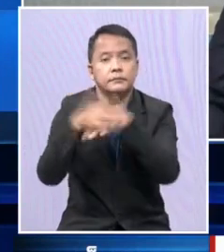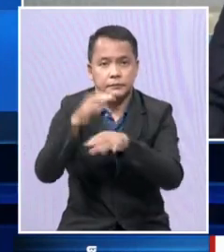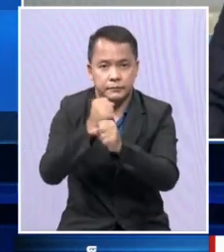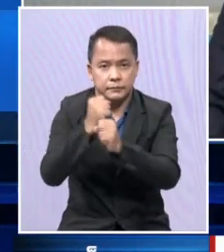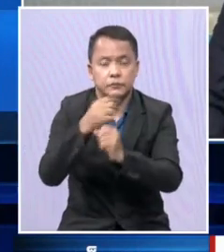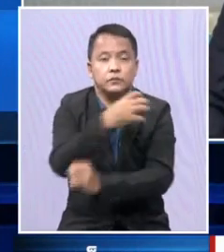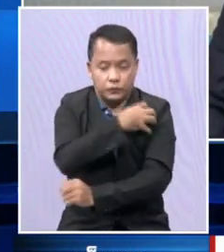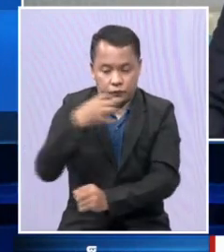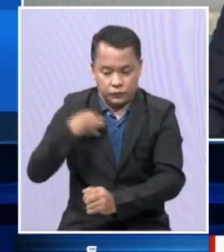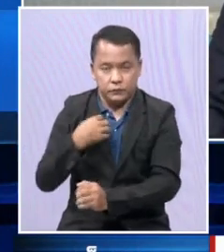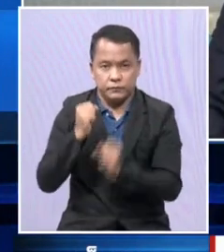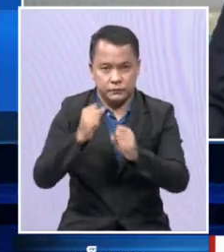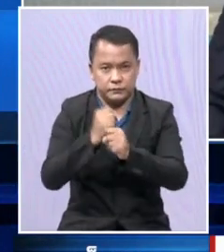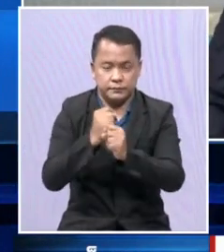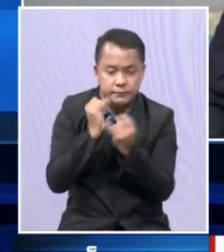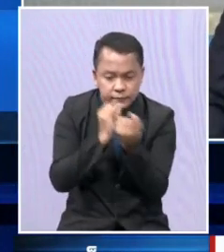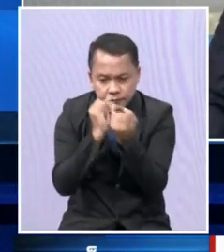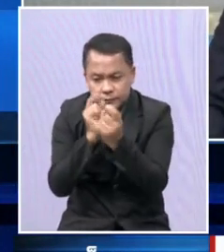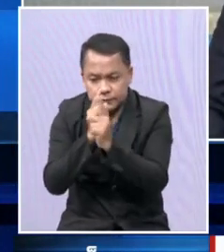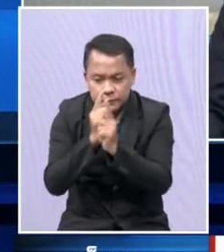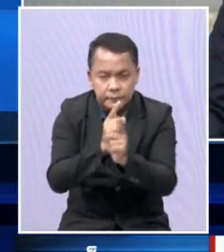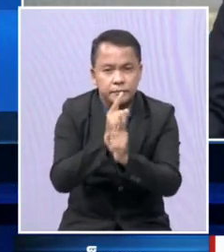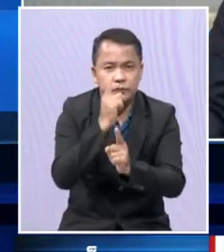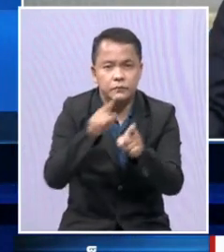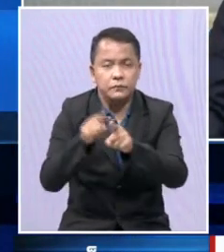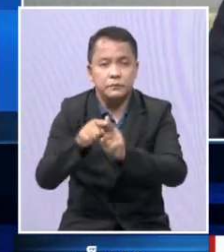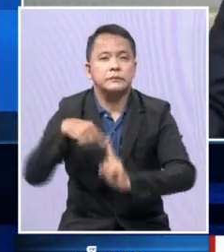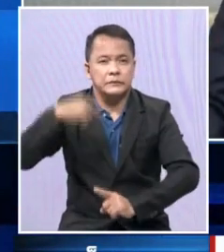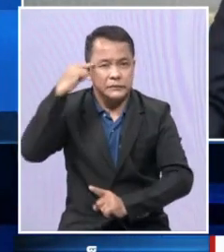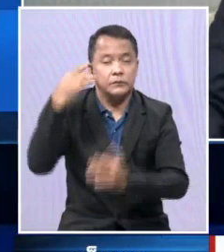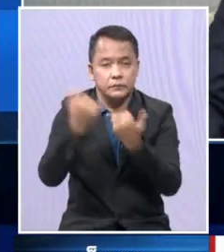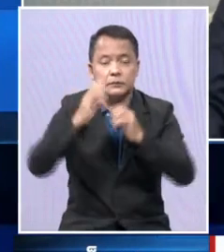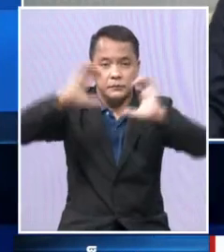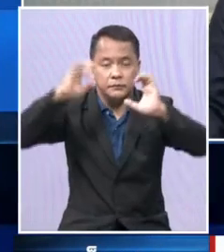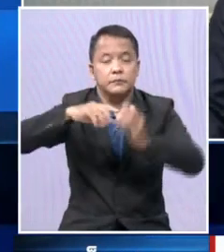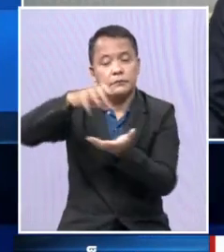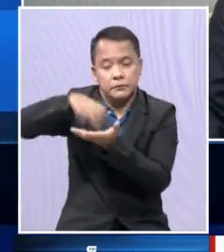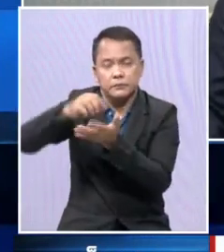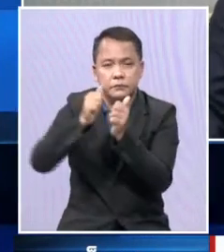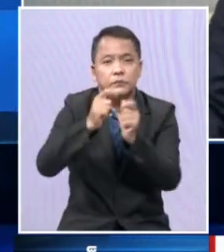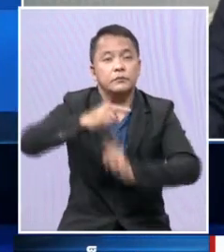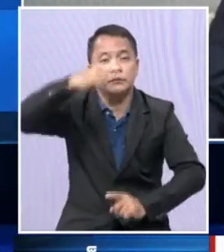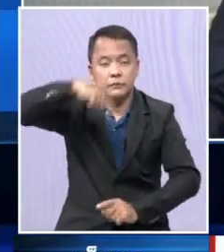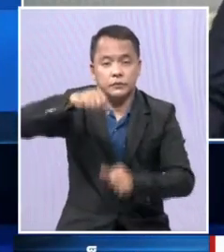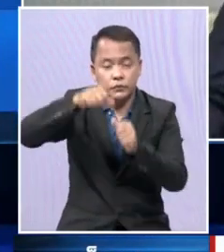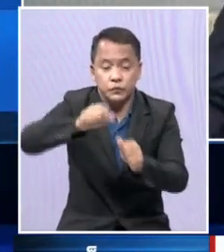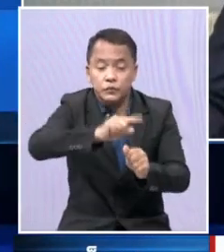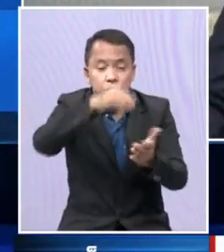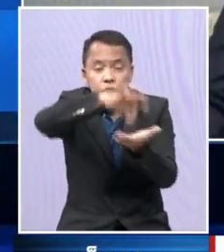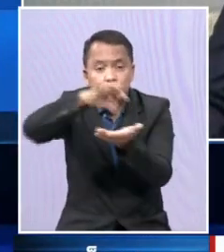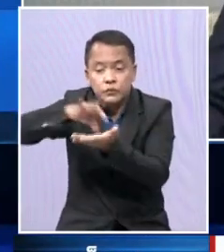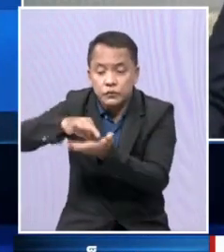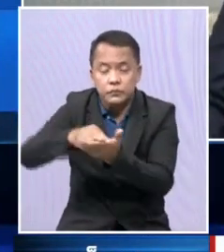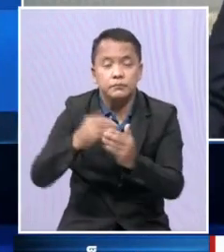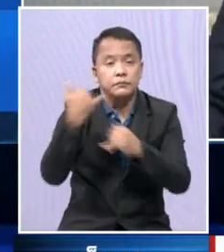านกับสถานทูตอย่างมุ่งมั่นใกล้ชิดแล้วก็ติดตามสถานการณ์ซึ่งก็เชื่อว่าตอนนี้รัฐบาลทราบข้อมูลดีแล้วว่าคนไทยอยู่ที่ไหนตรงจุดไหนบ้